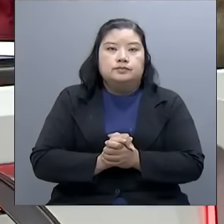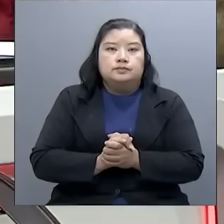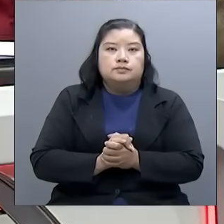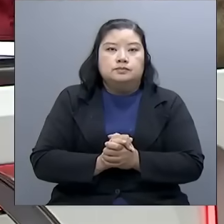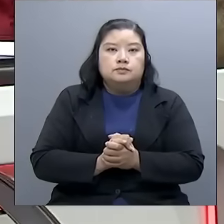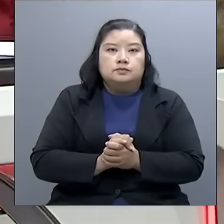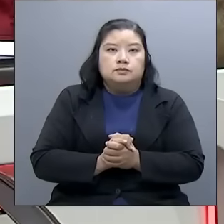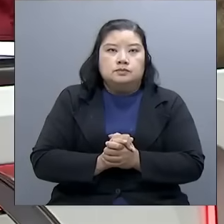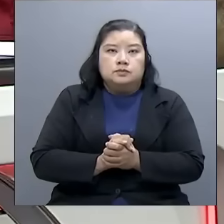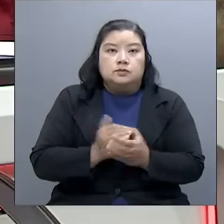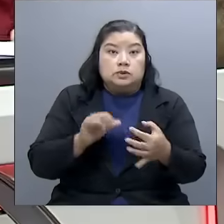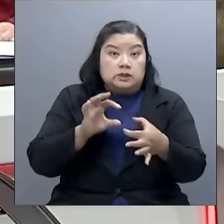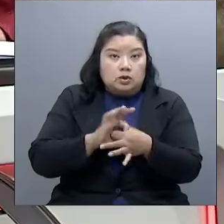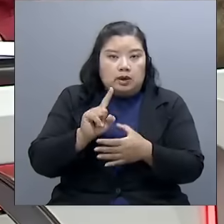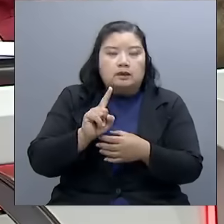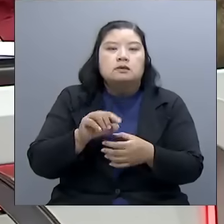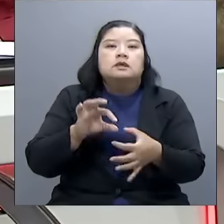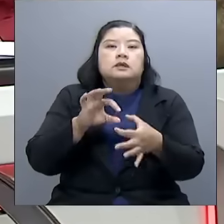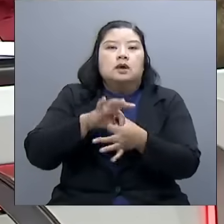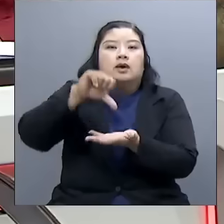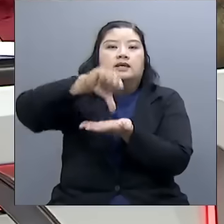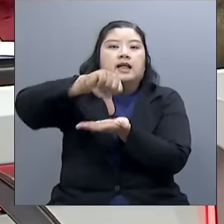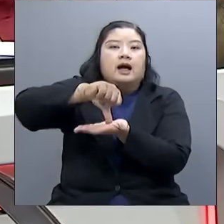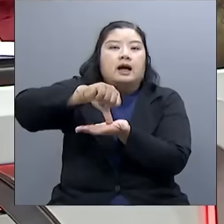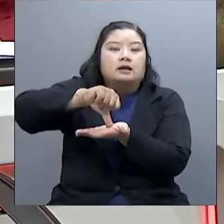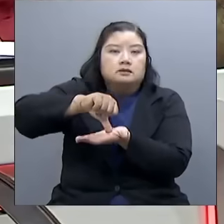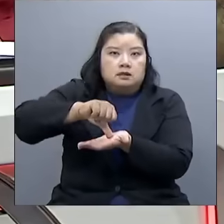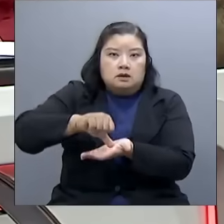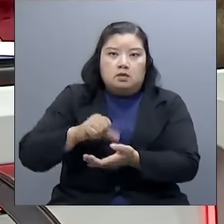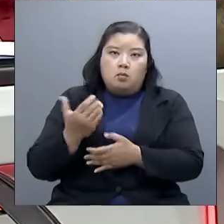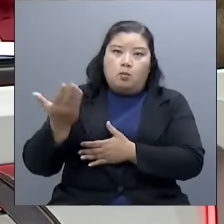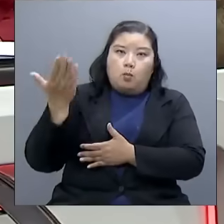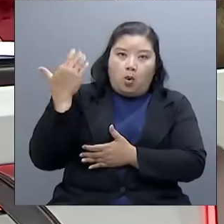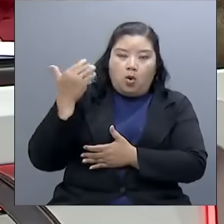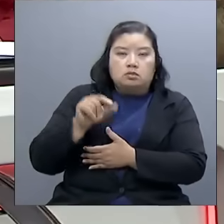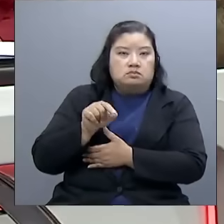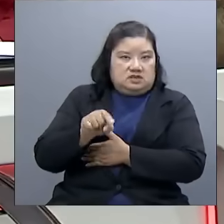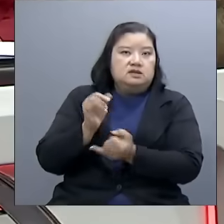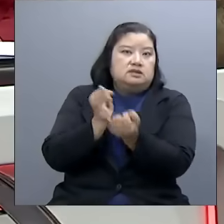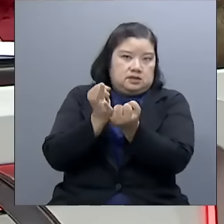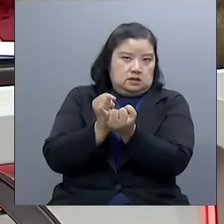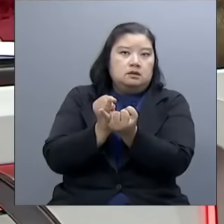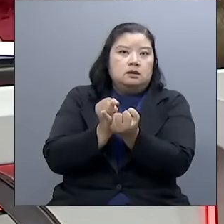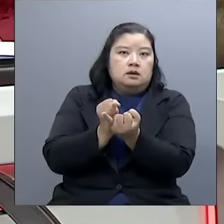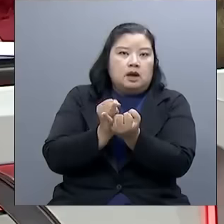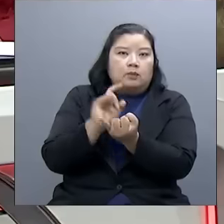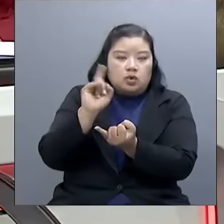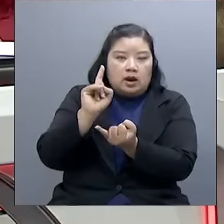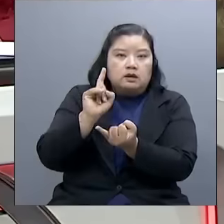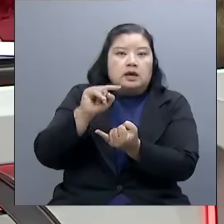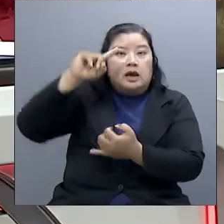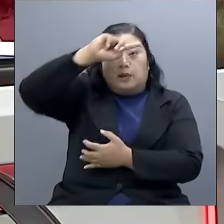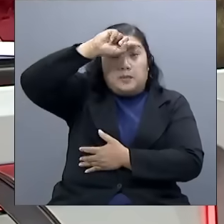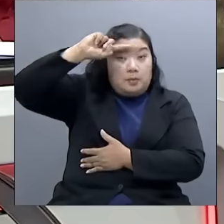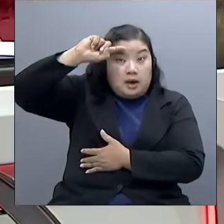ท่าทีที่สำคัญออกมาจากอิหร่านค่ะซึ่งในเวลาที่ผ่านมาก็มักจะถูกระบุว่าเป็นผู้สนับสนุนฮามาสมาโดยตลอดและอิหร่าน